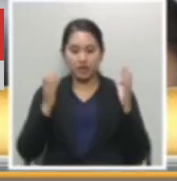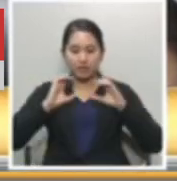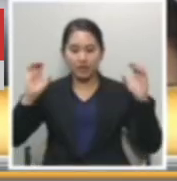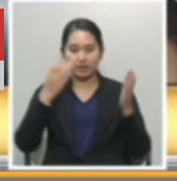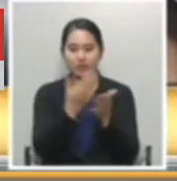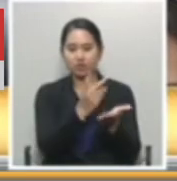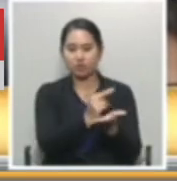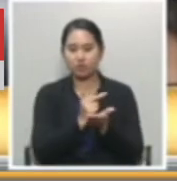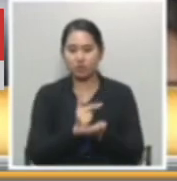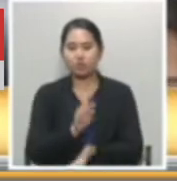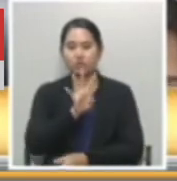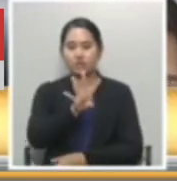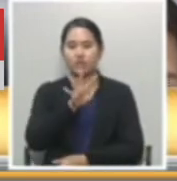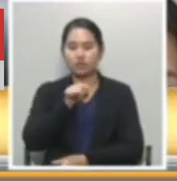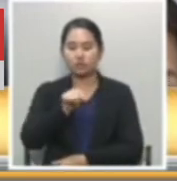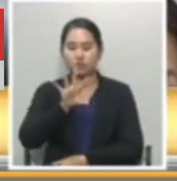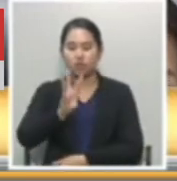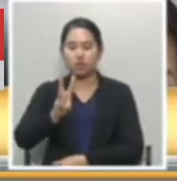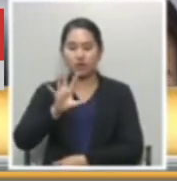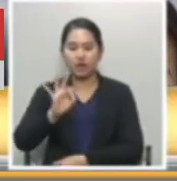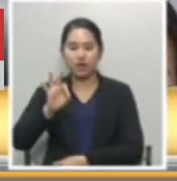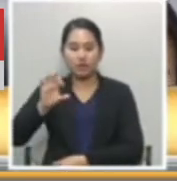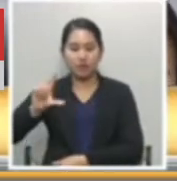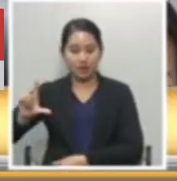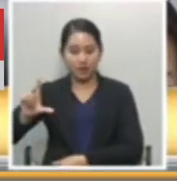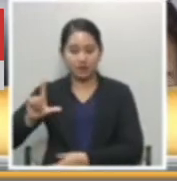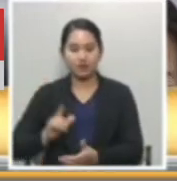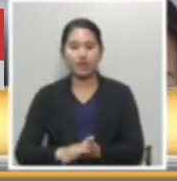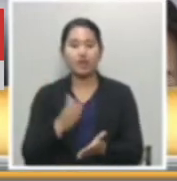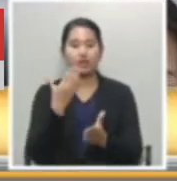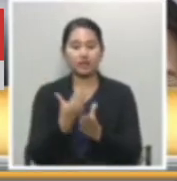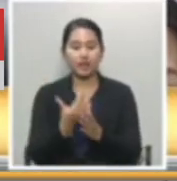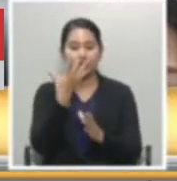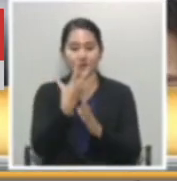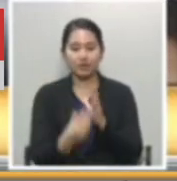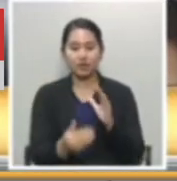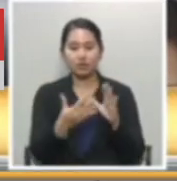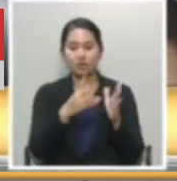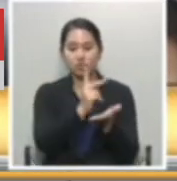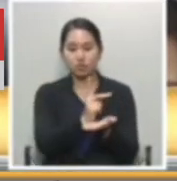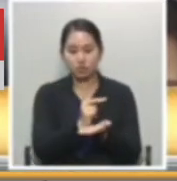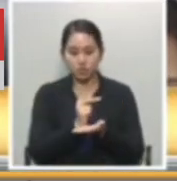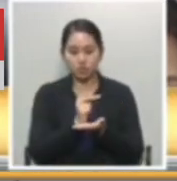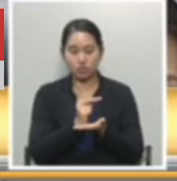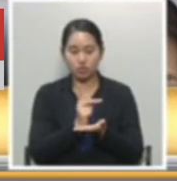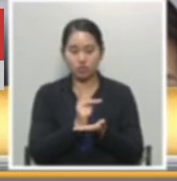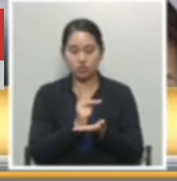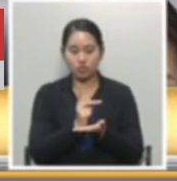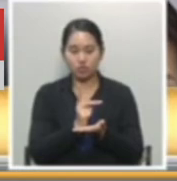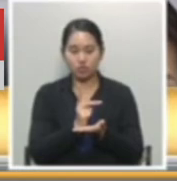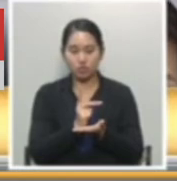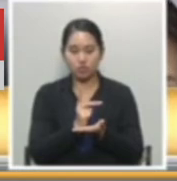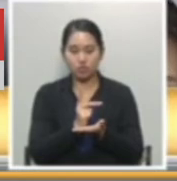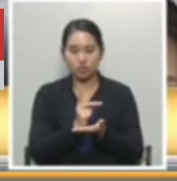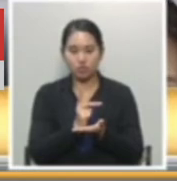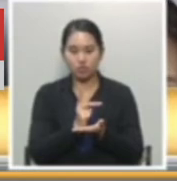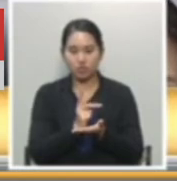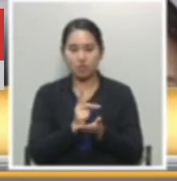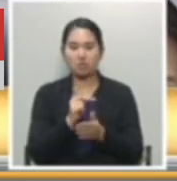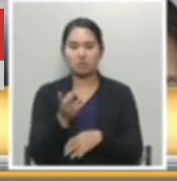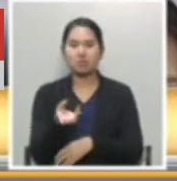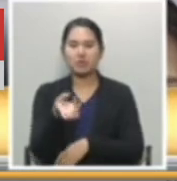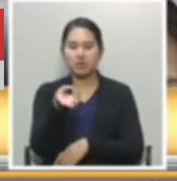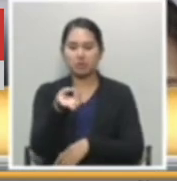ครับ 4.69 แสนล้านจึงเหลือกรอบวงเงินกู้นะครับได้อีกจำนวนไม่ม